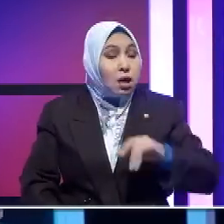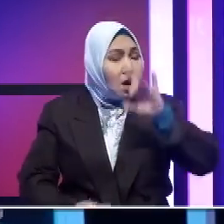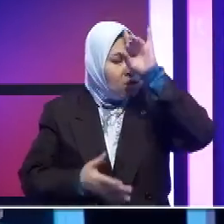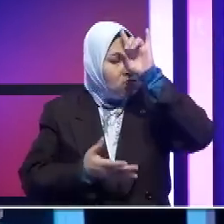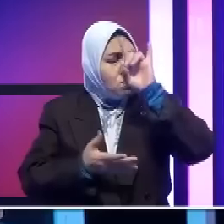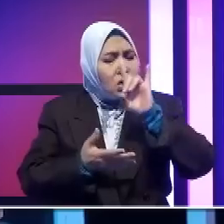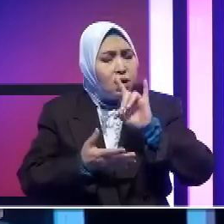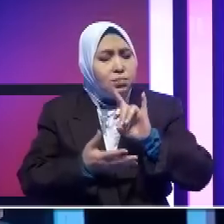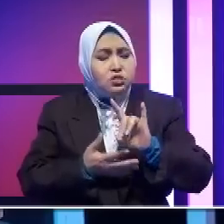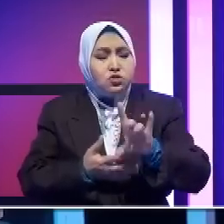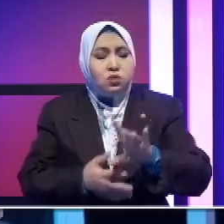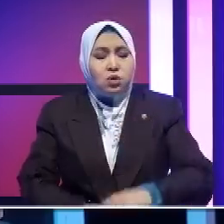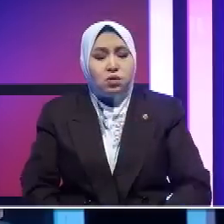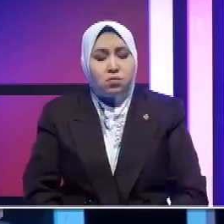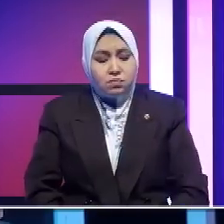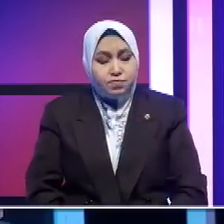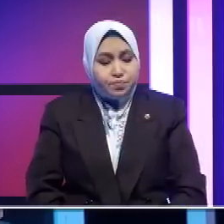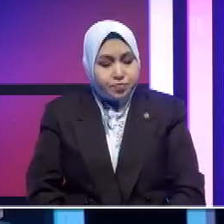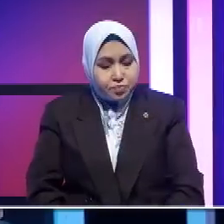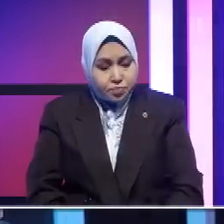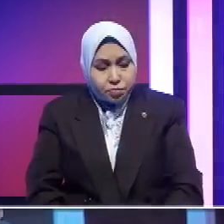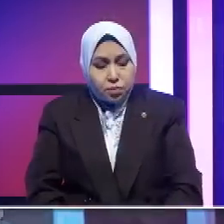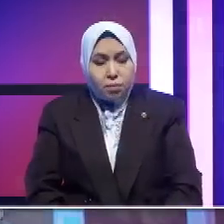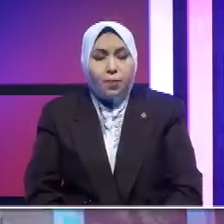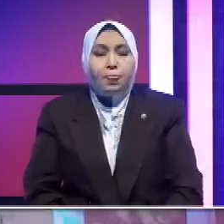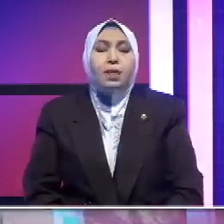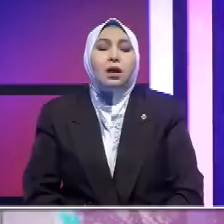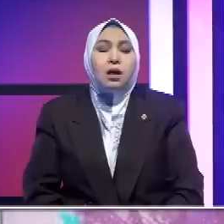A'udzubillahi minasyaitonirrajim.